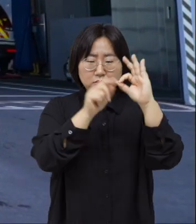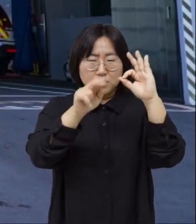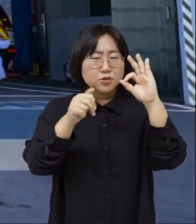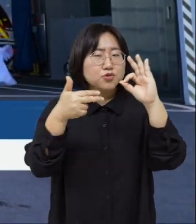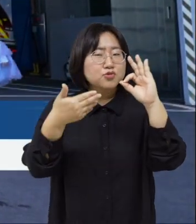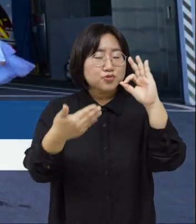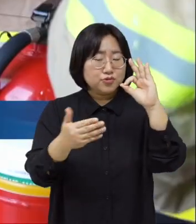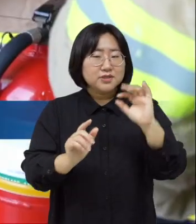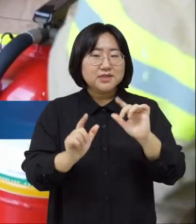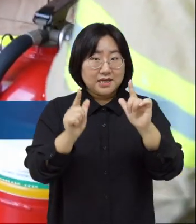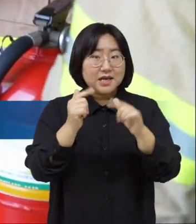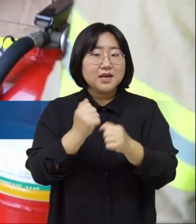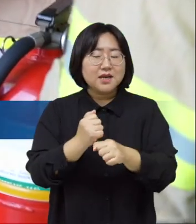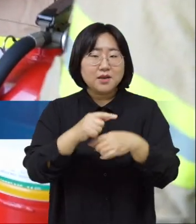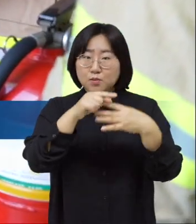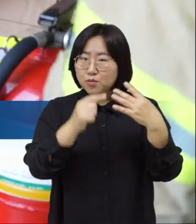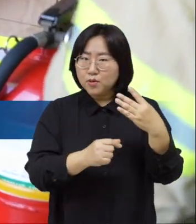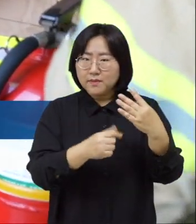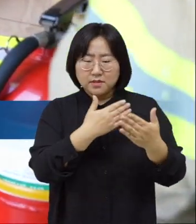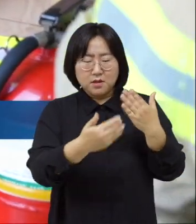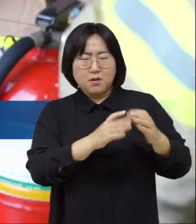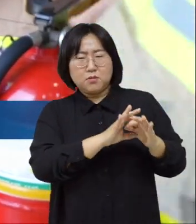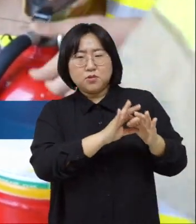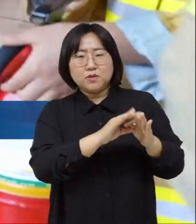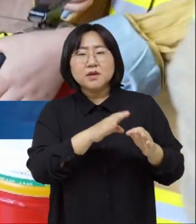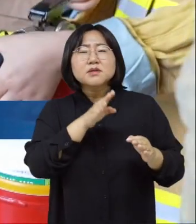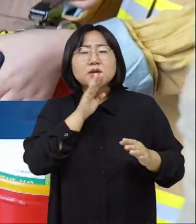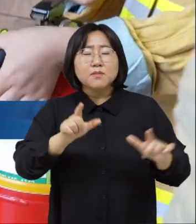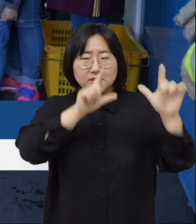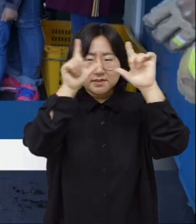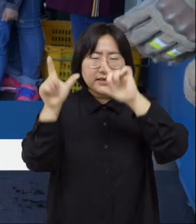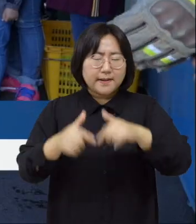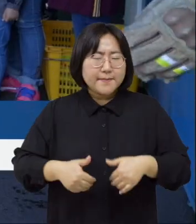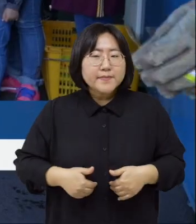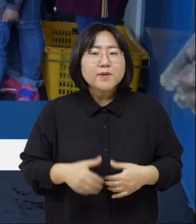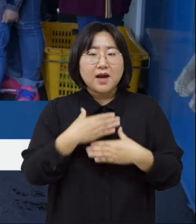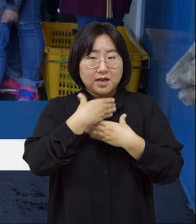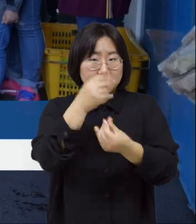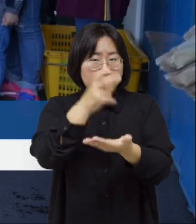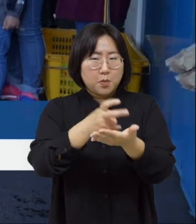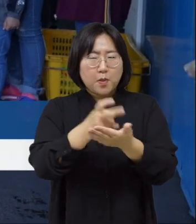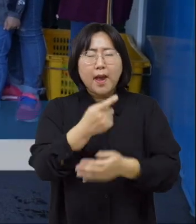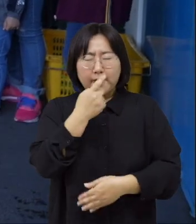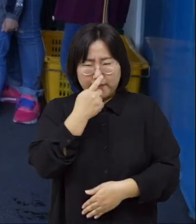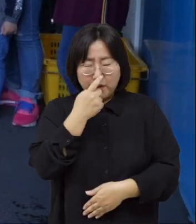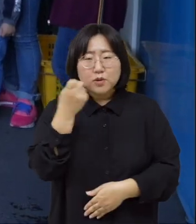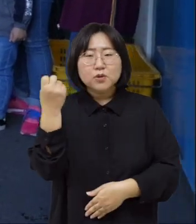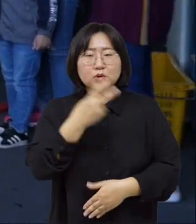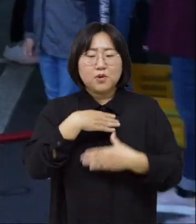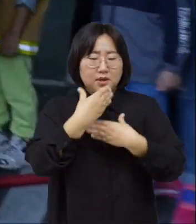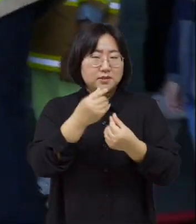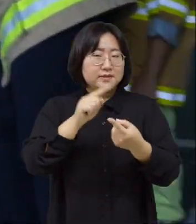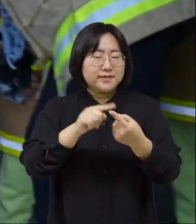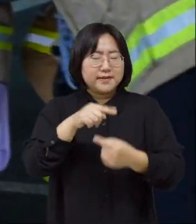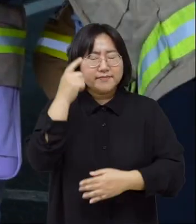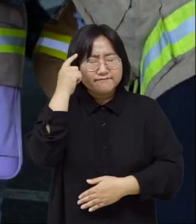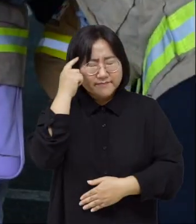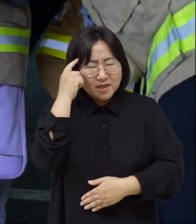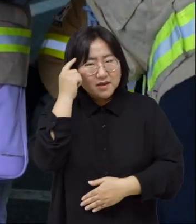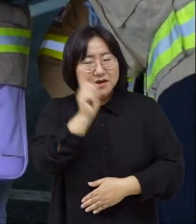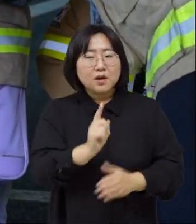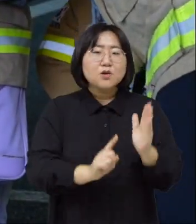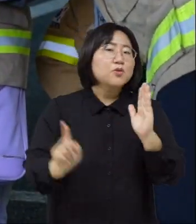진행된 이번 프로그램은 체험을 통해 실생활에 필요한 안전수칙을 익히고 안전에 대한 인식을